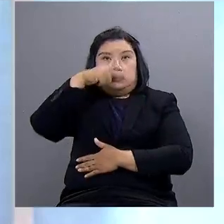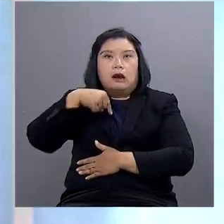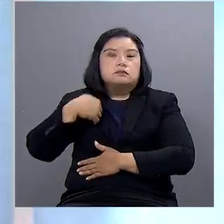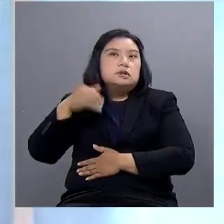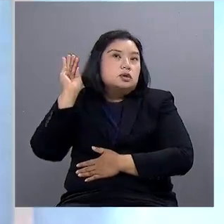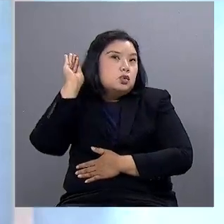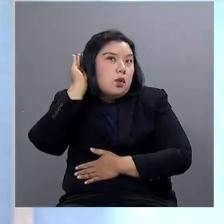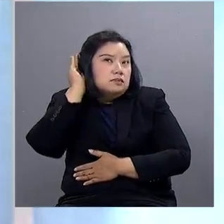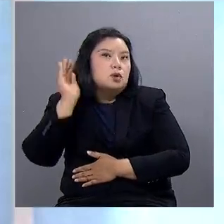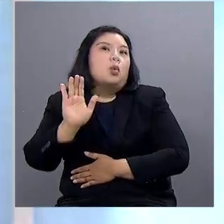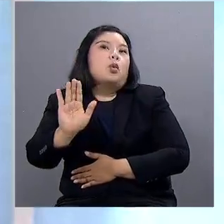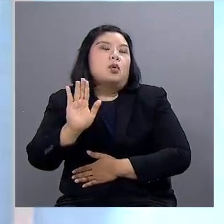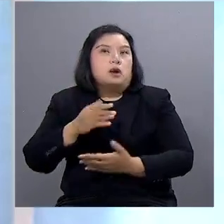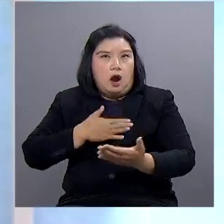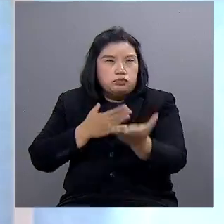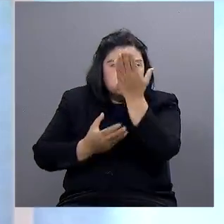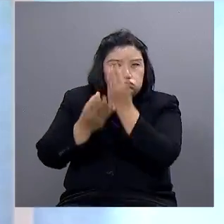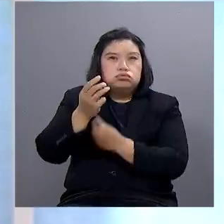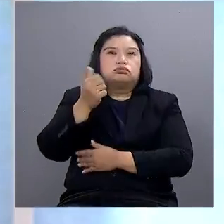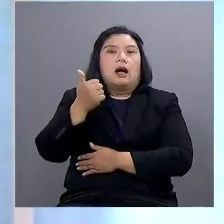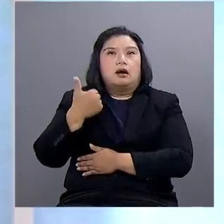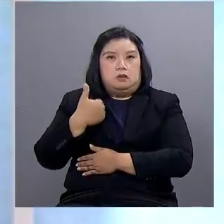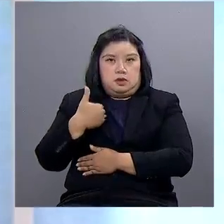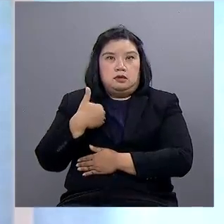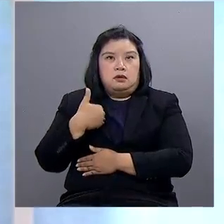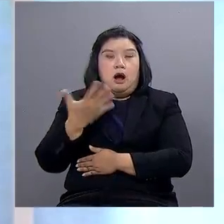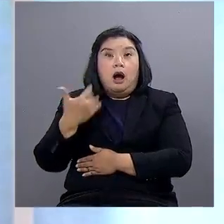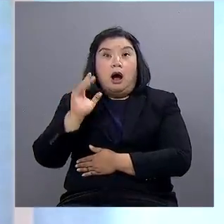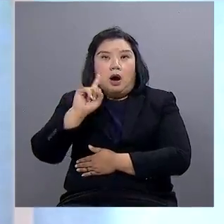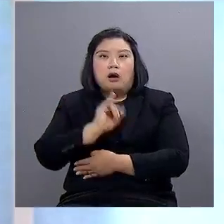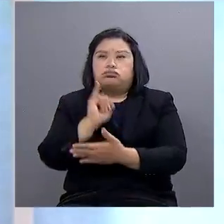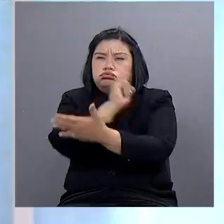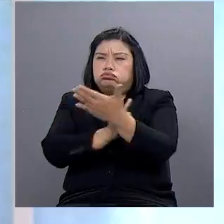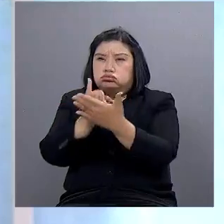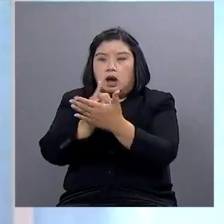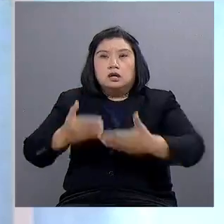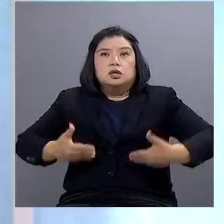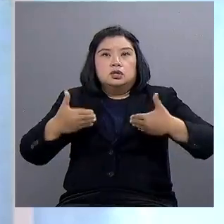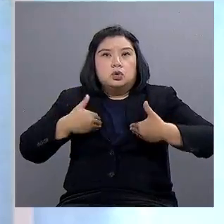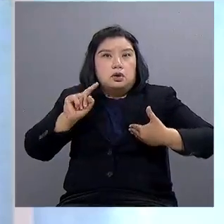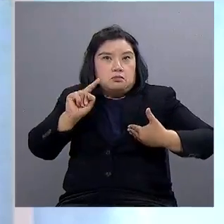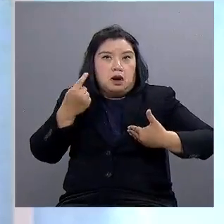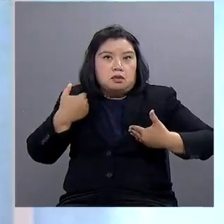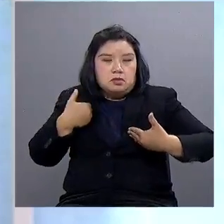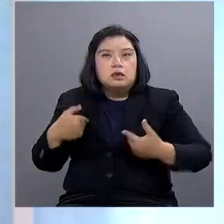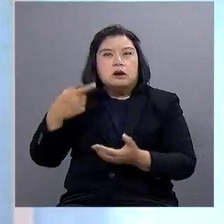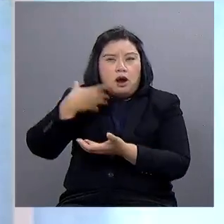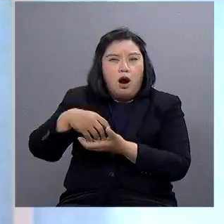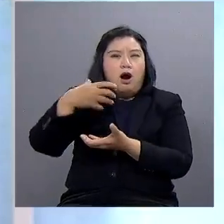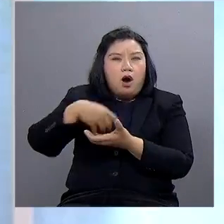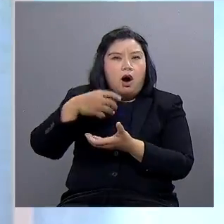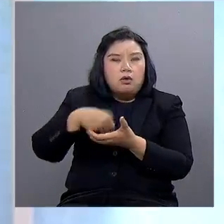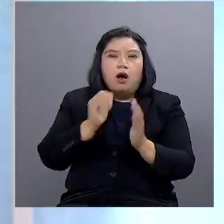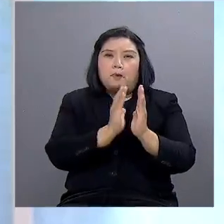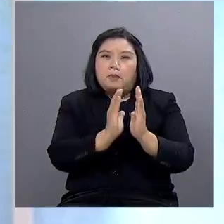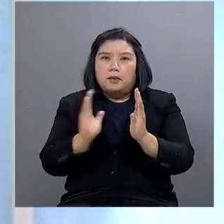ให้เราได้ศึกษาเรียนรู้และรามาวตารจิตรกรรมฝาผนังมีชีวิตเนี่ยฮะก็จะมีอีกหลายตอนที่รายการวันใหม่วาไรตี้ของเราก็จะตัดม